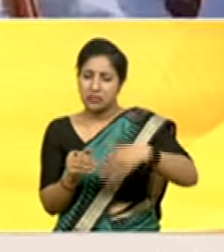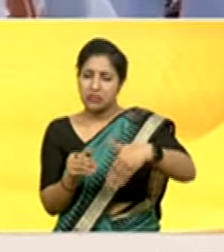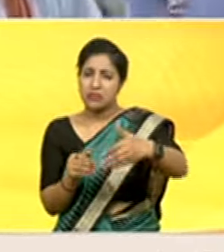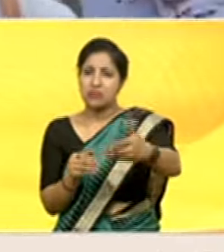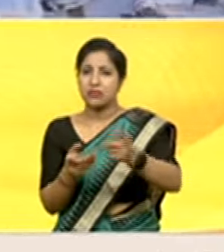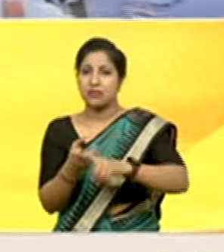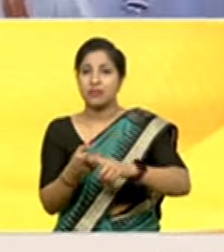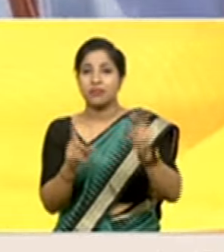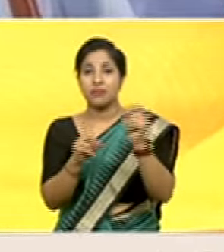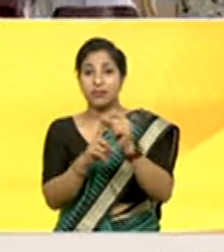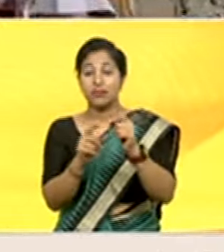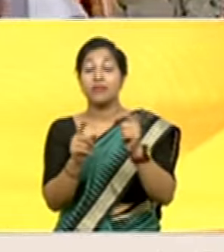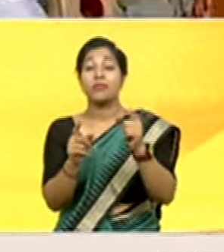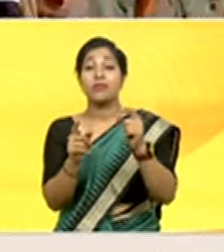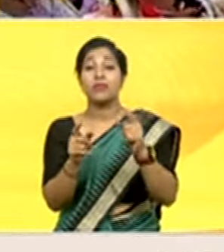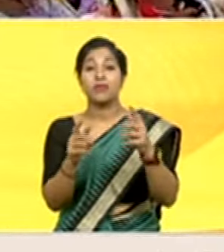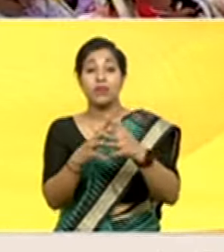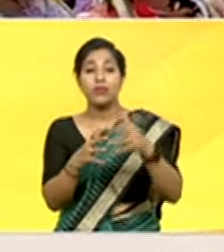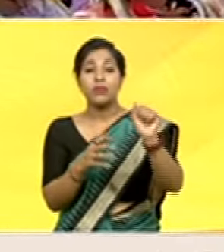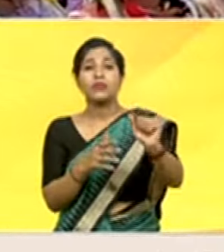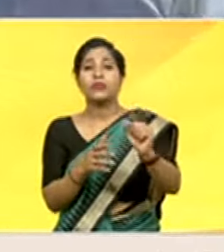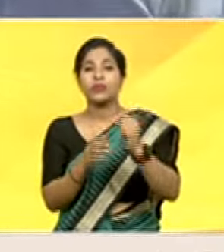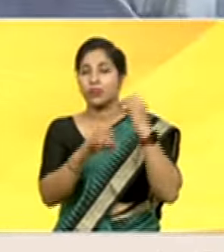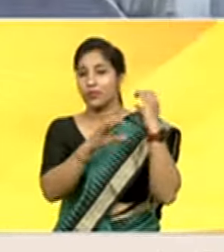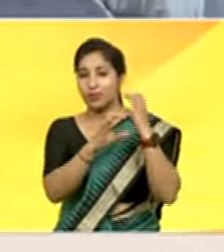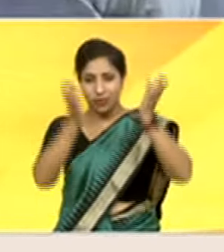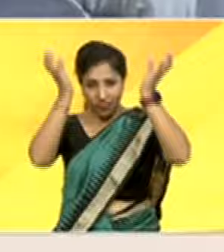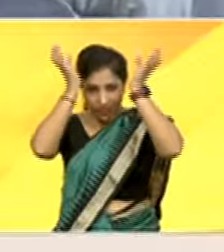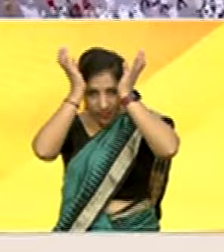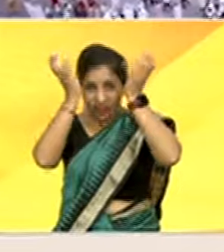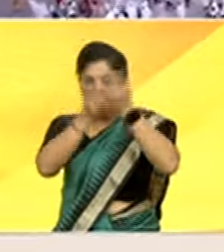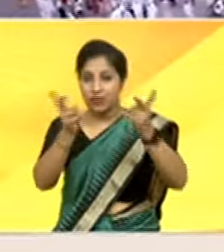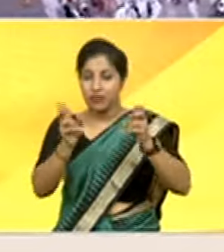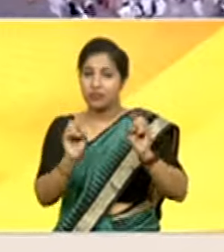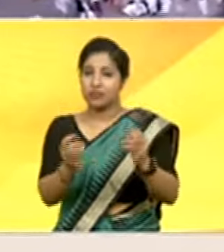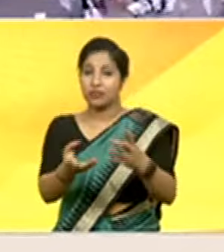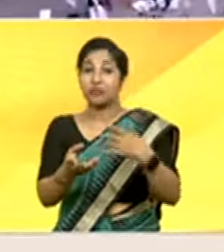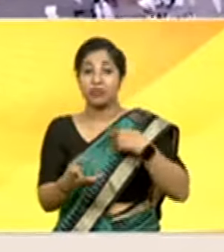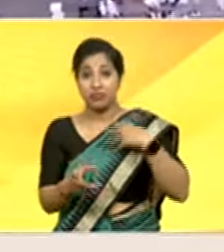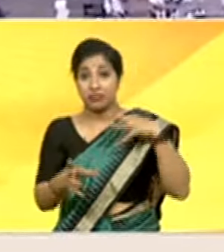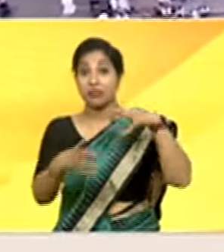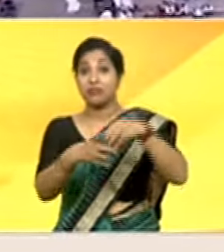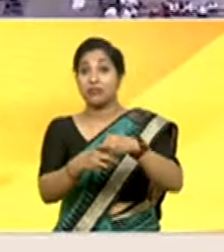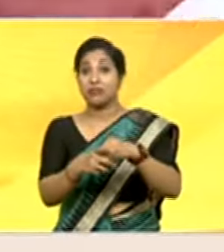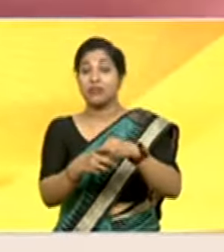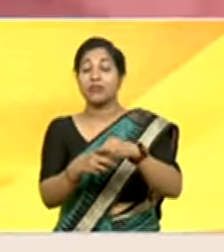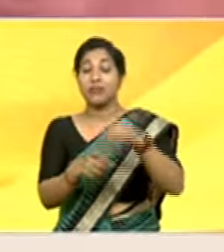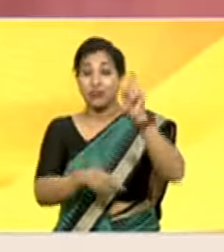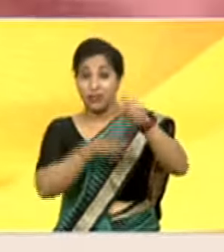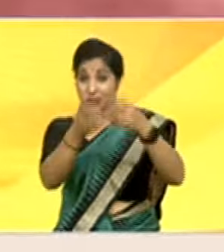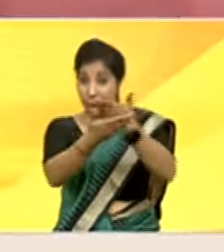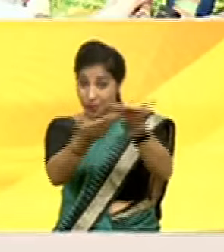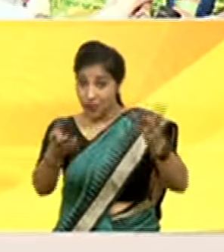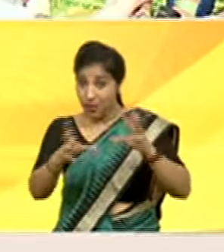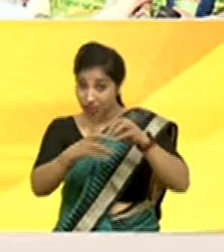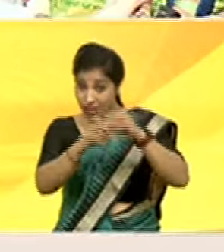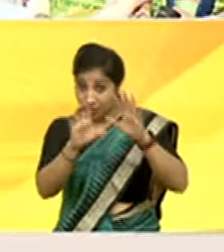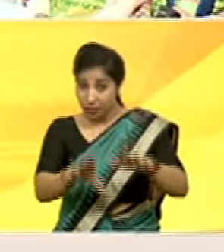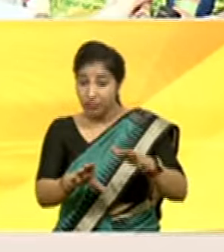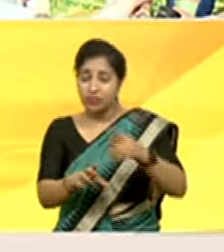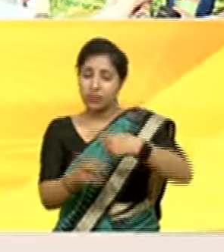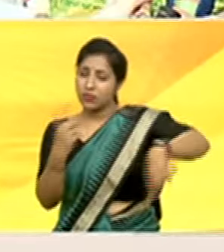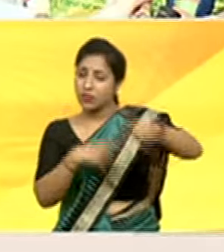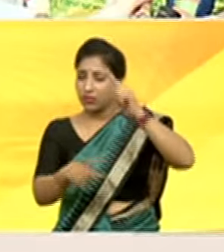पंडरपुर वारी भी शुरू होने वाली है। मैं इन यात्राओं में शामिर होने वाले सभी